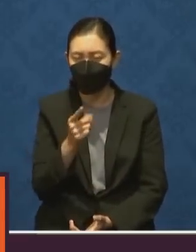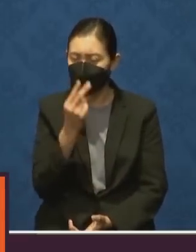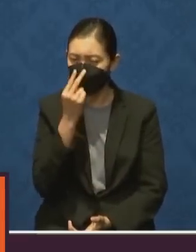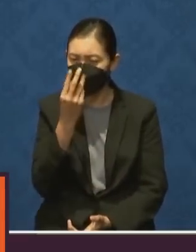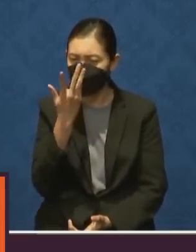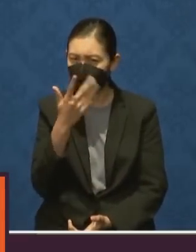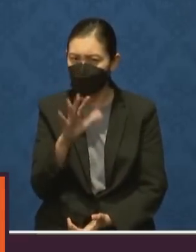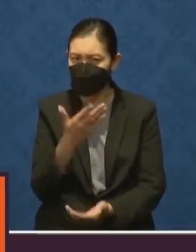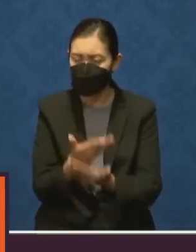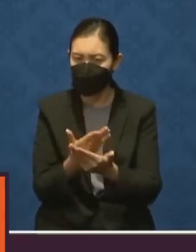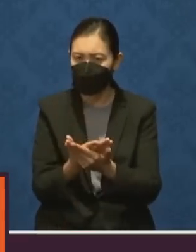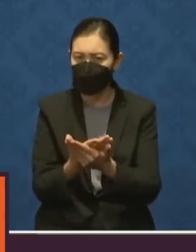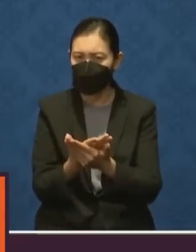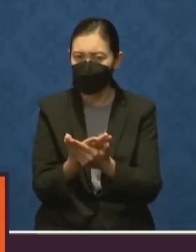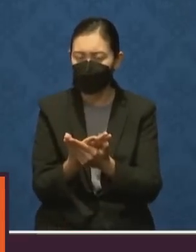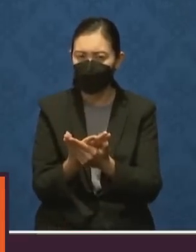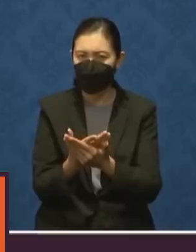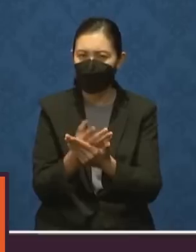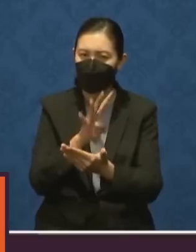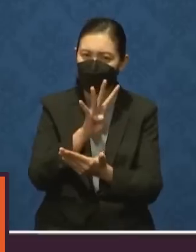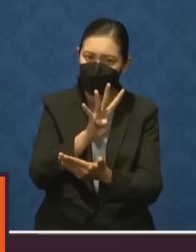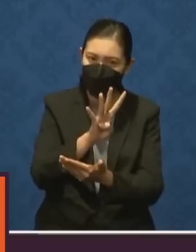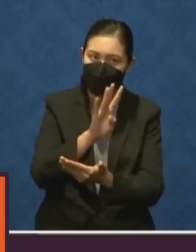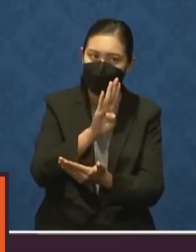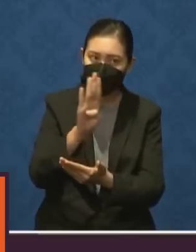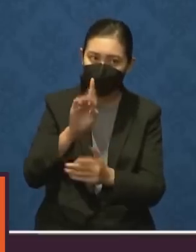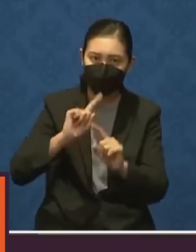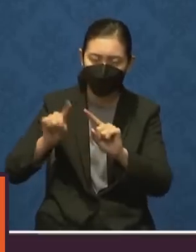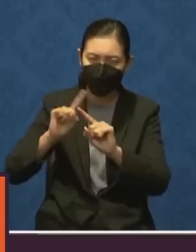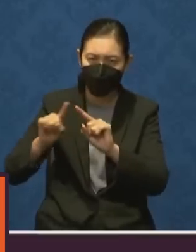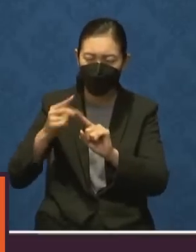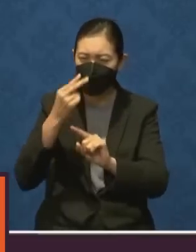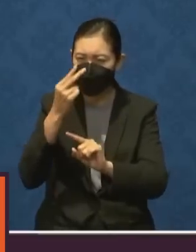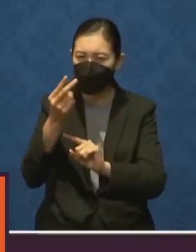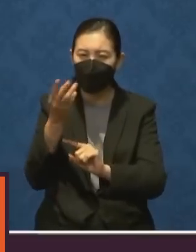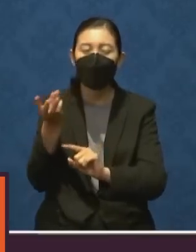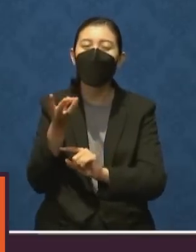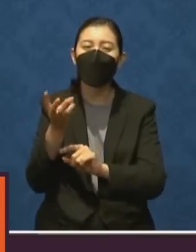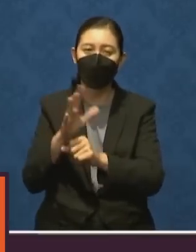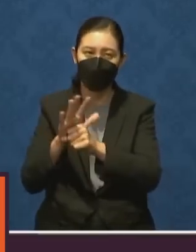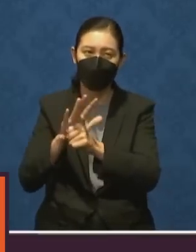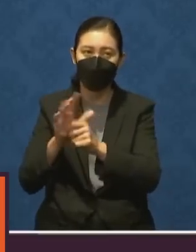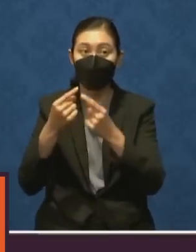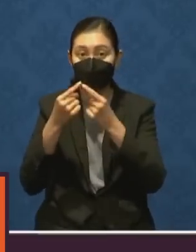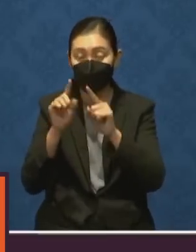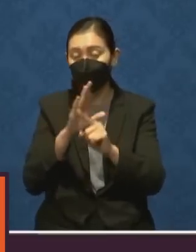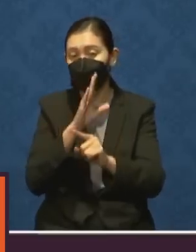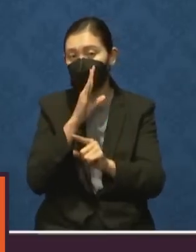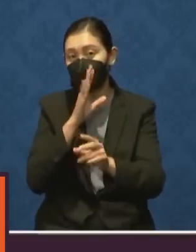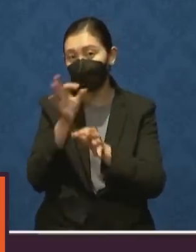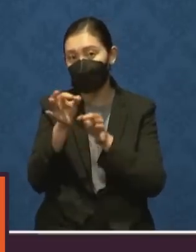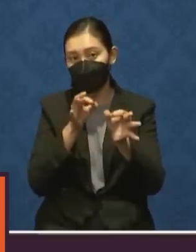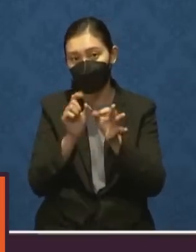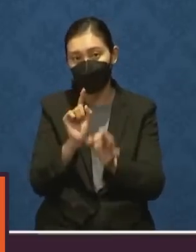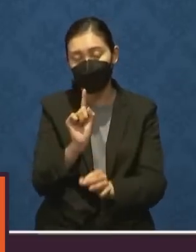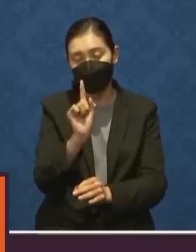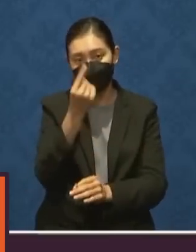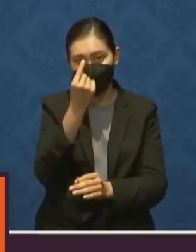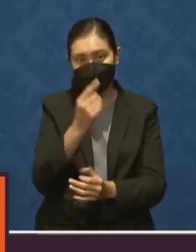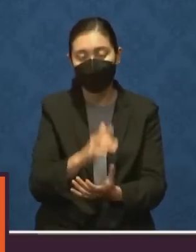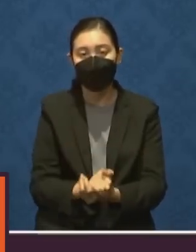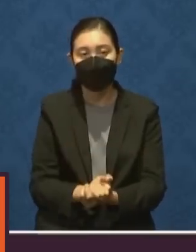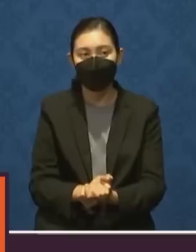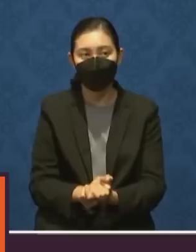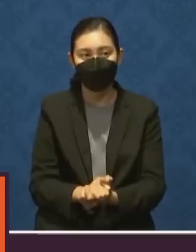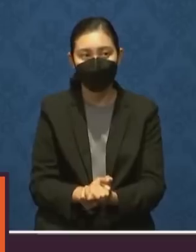ของคาไฟ 4 บานเลยนะครับซึท่าอิบายอีกแบบนึนะครับโครงสรางค่ไ